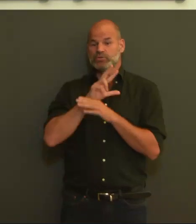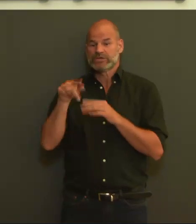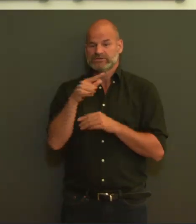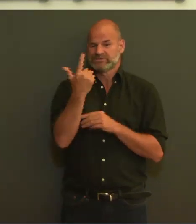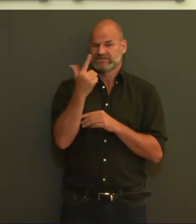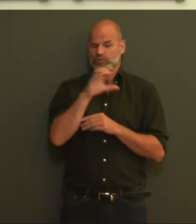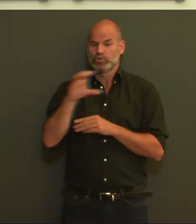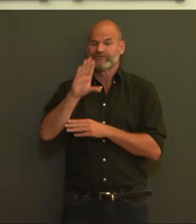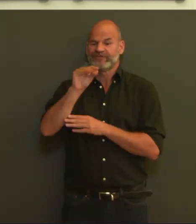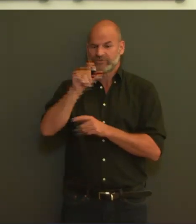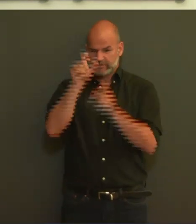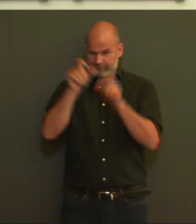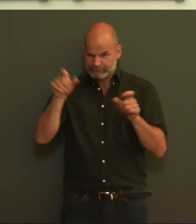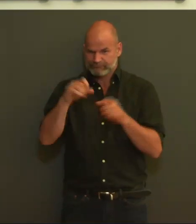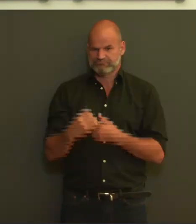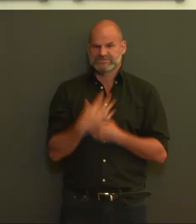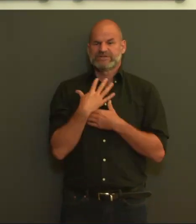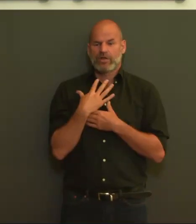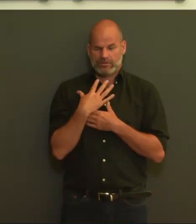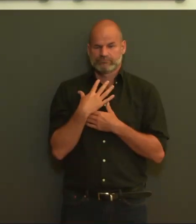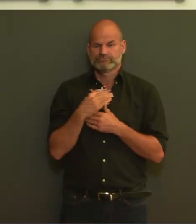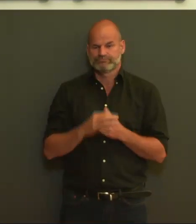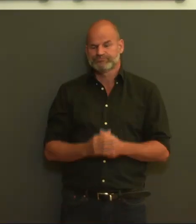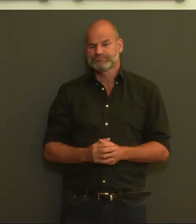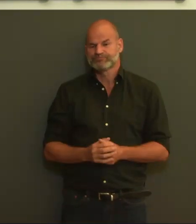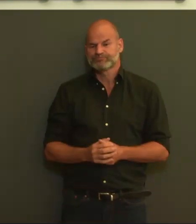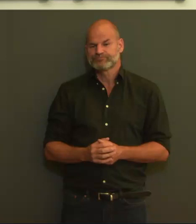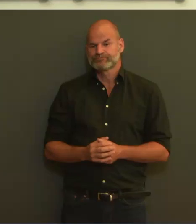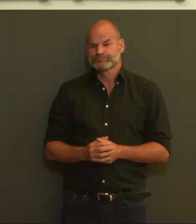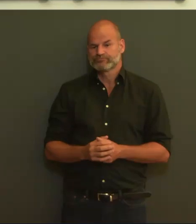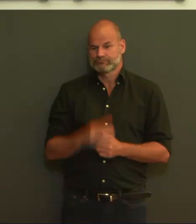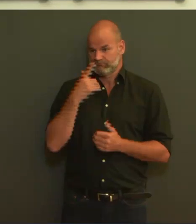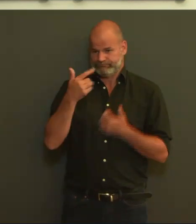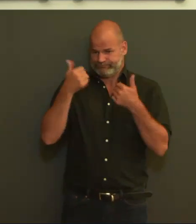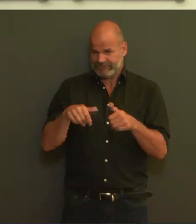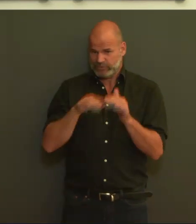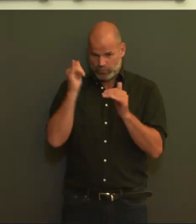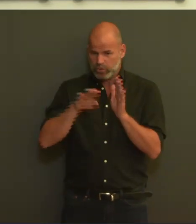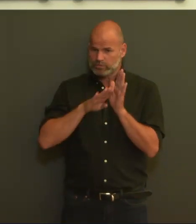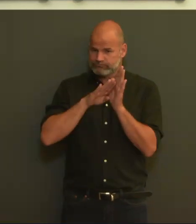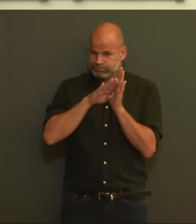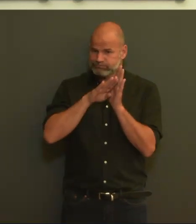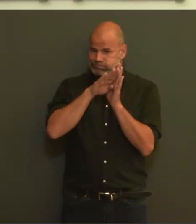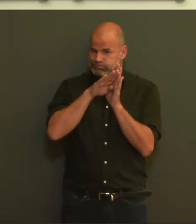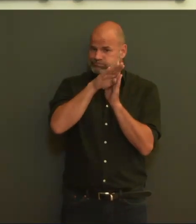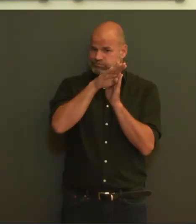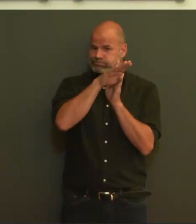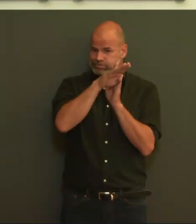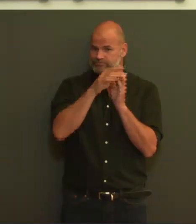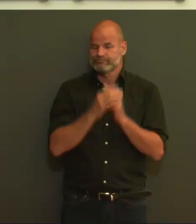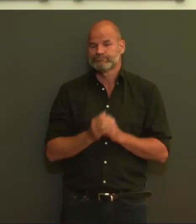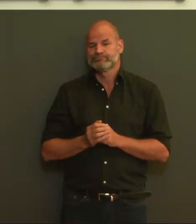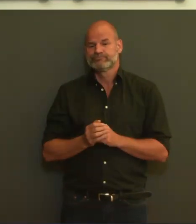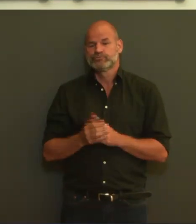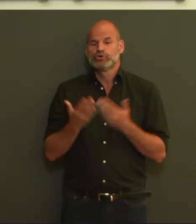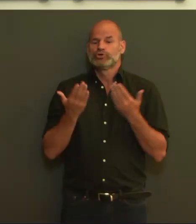vastgesteld. En dit aantal blijft toenemen. Ondertussen met zo'n 50% in vergelijking